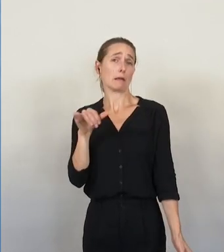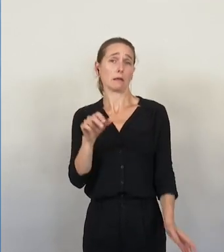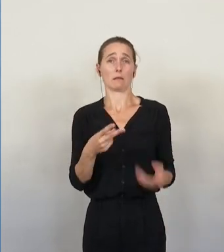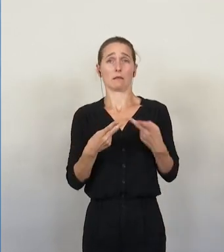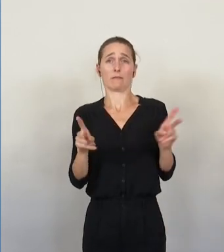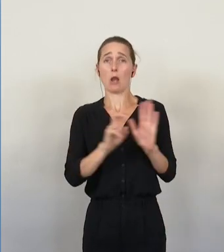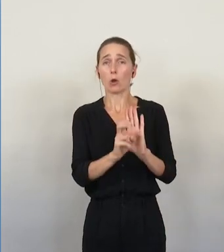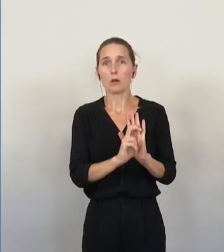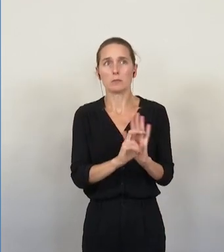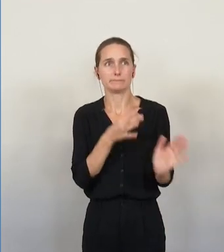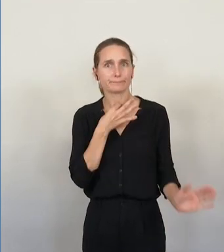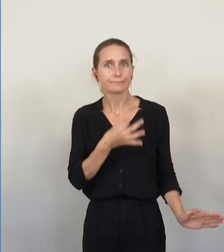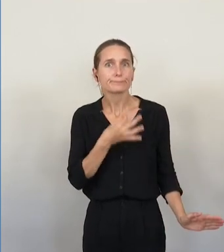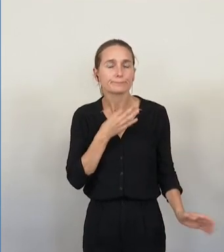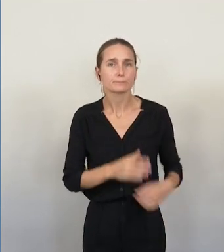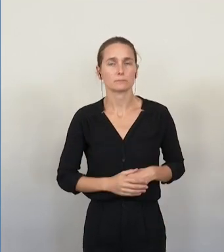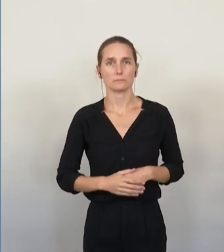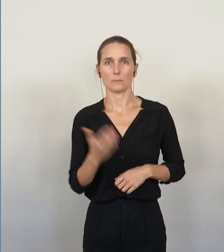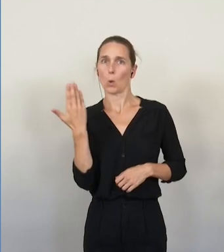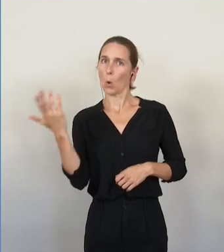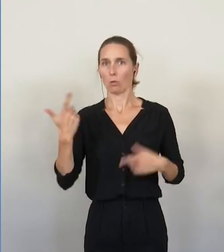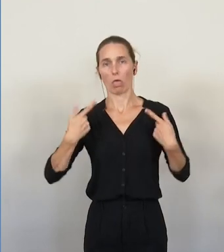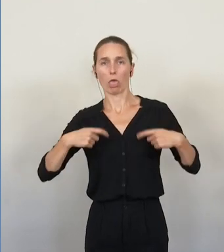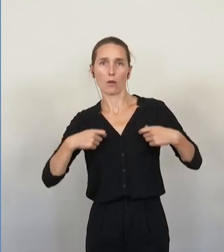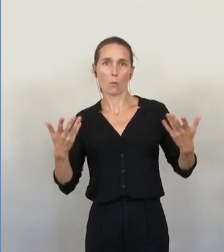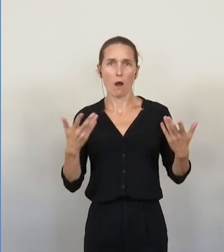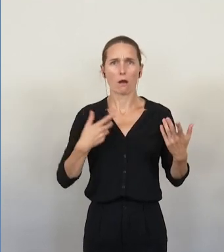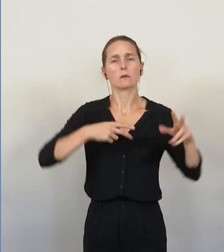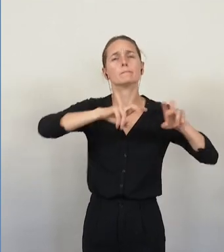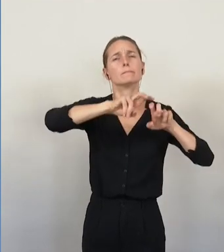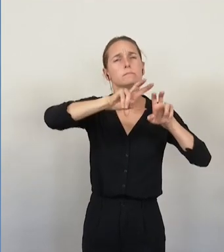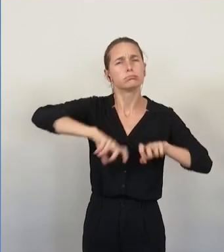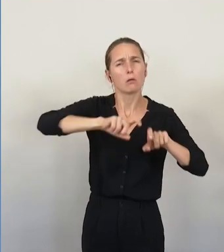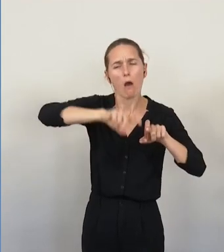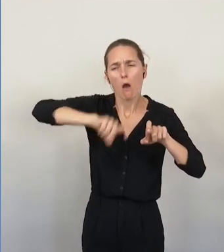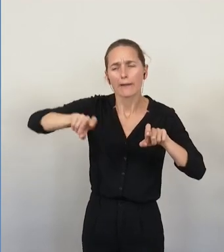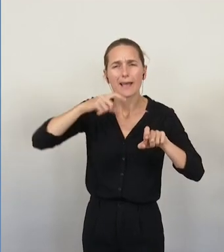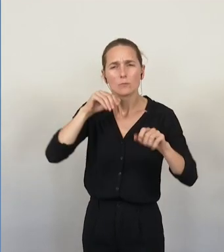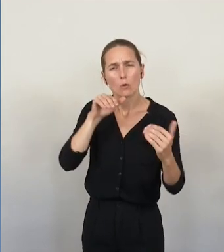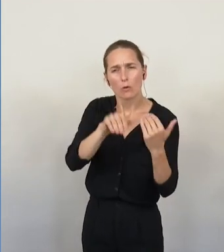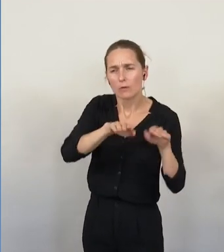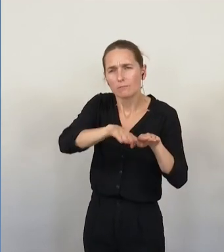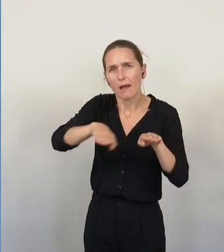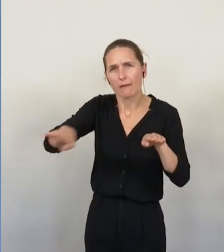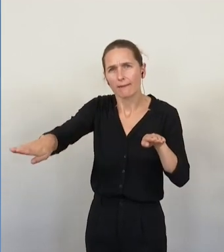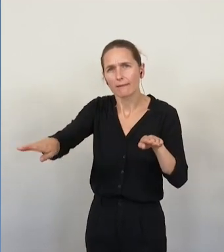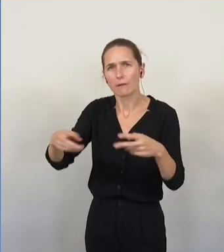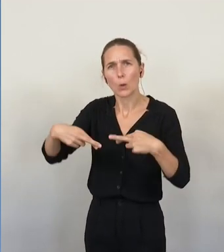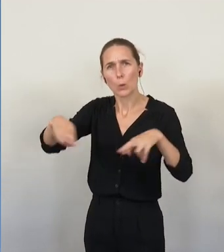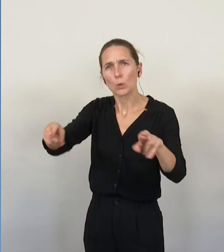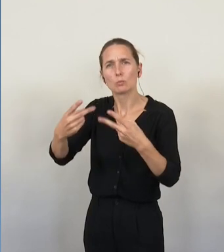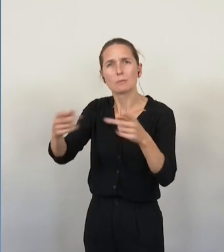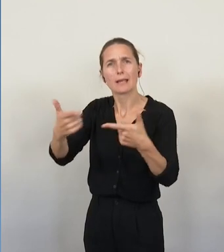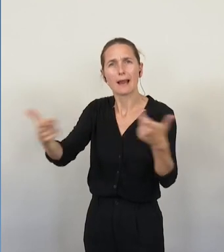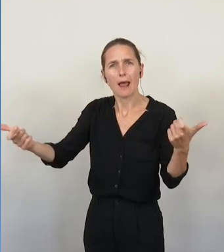Grenoblois seruront apprécié une enquête sur l'occupation et le respect du stationnement payant sur voiric qui a été faite par une entreprise à nanre si mes